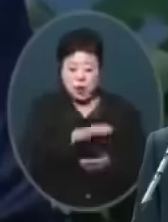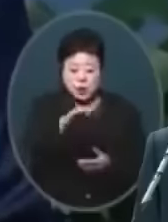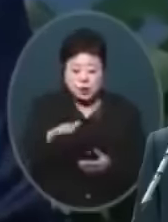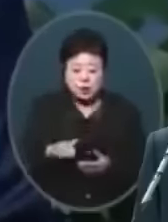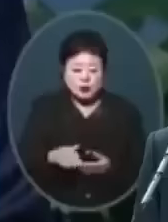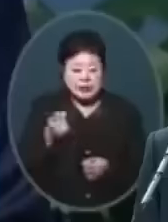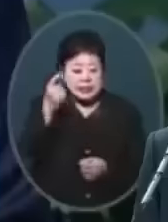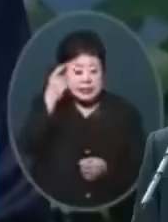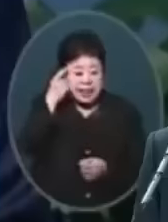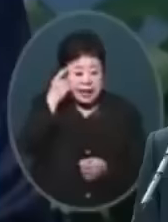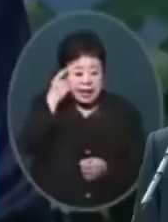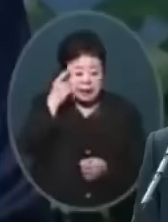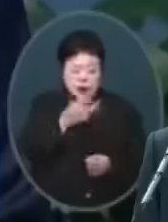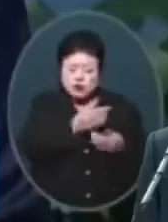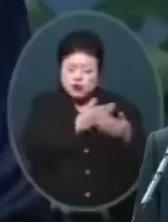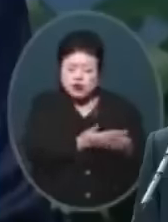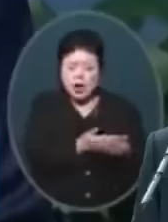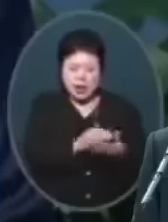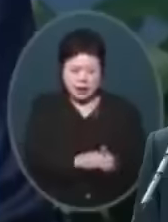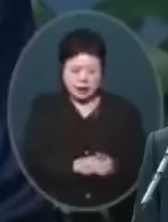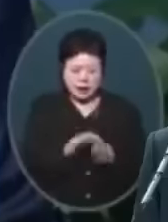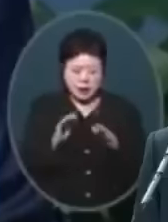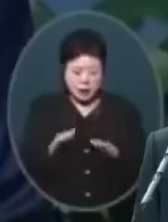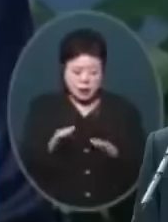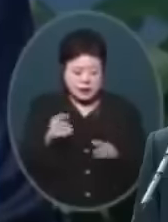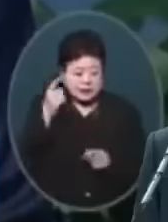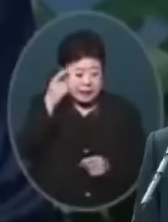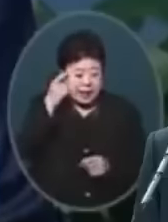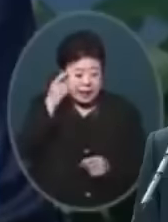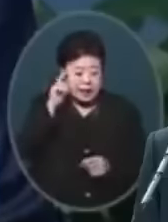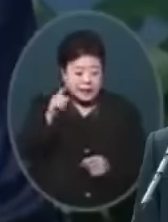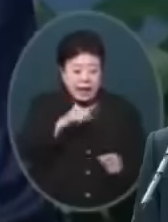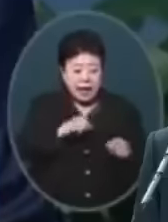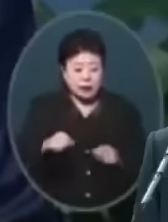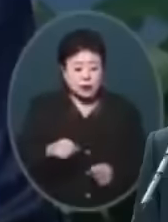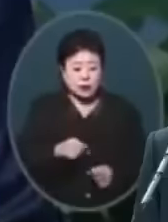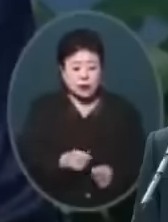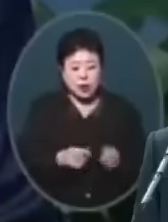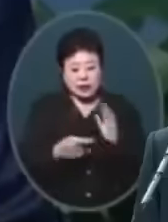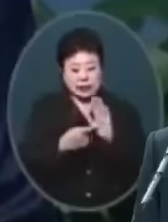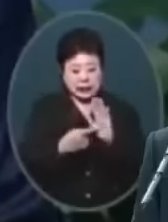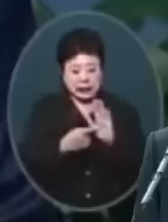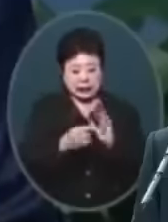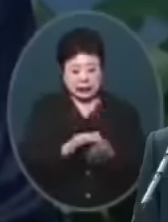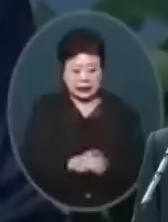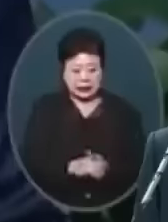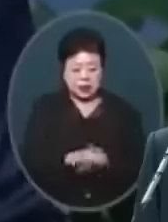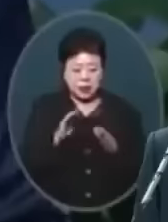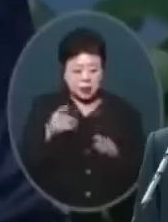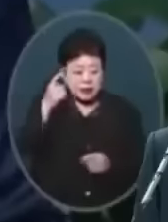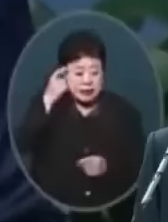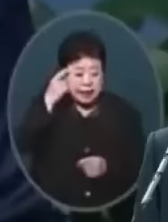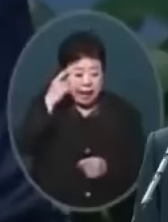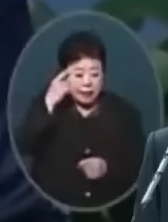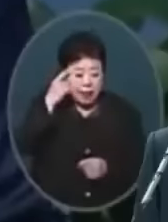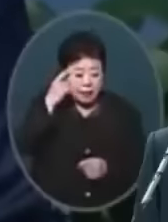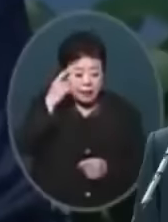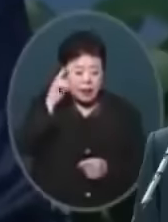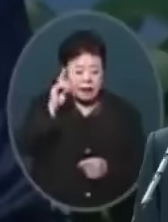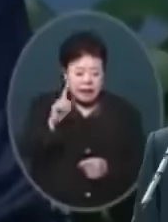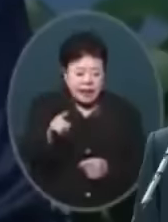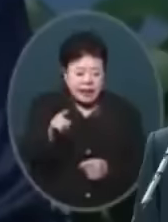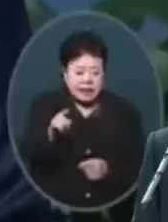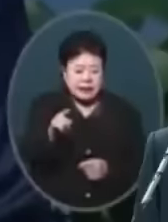우리가 생각하는 것이 얼마나 중요한지 오늘 여러분 생각하는 것이 내일 행동으로 옮겨지는 것입니다. 오늘 생각하는 것이